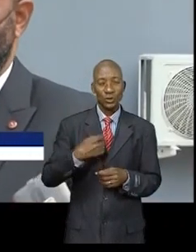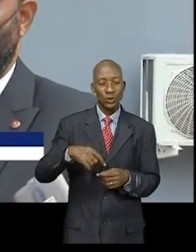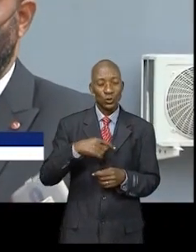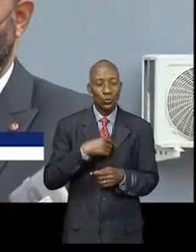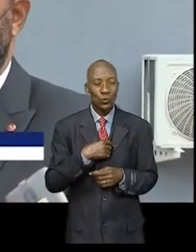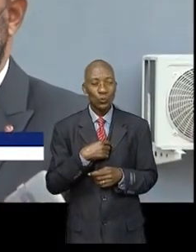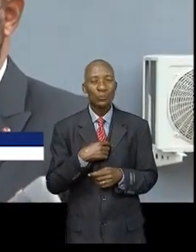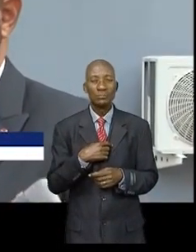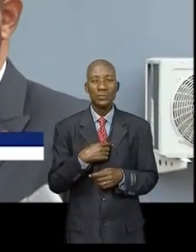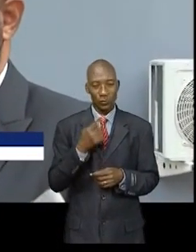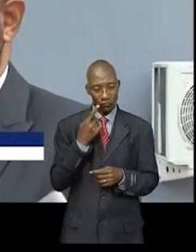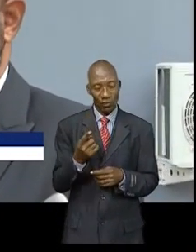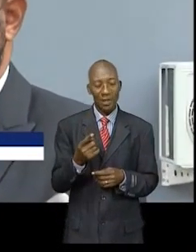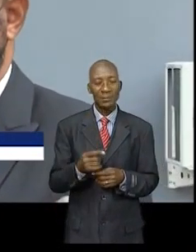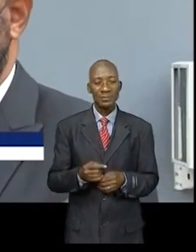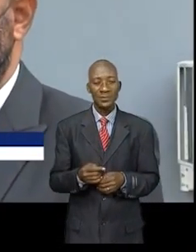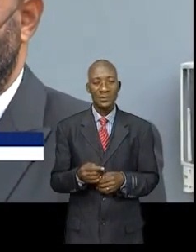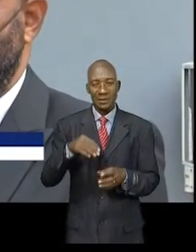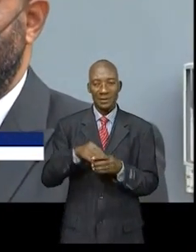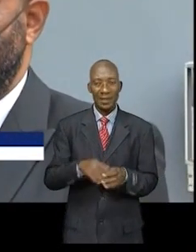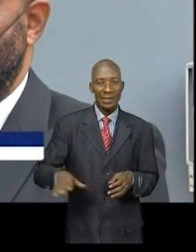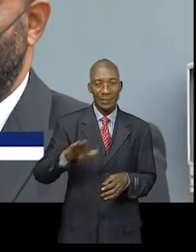sur l'ensemble du pays